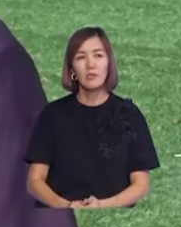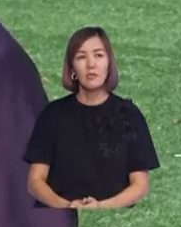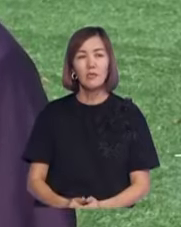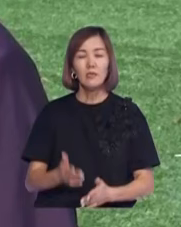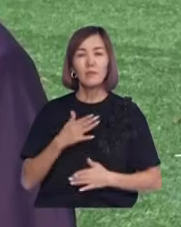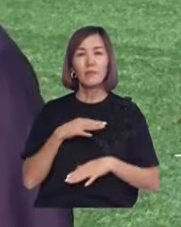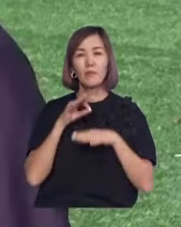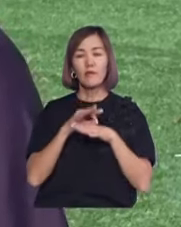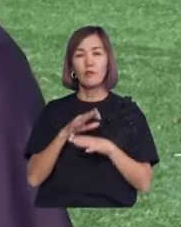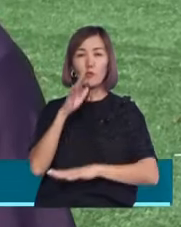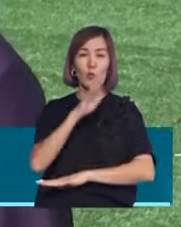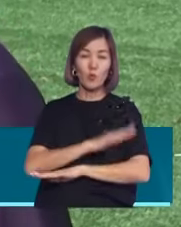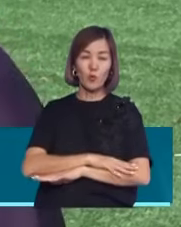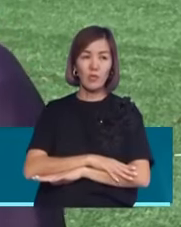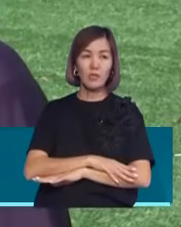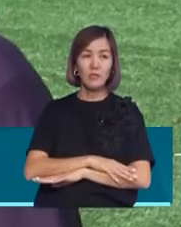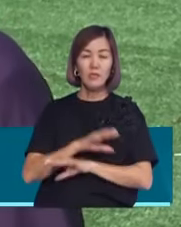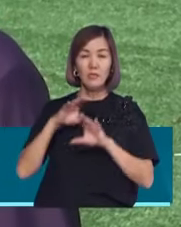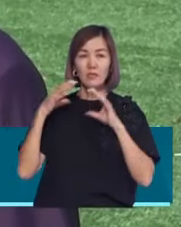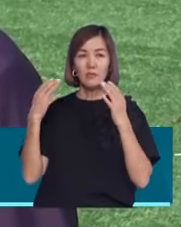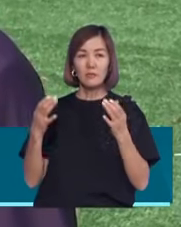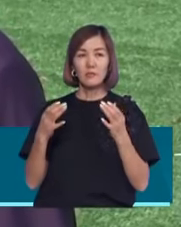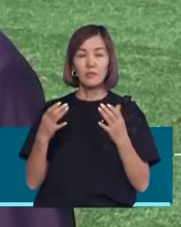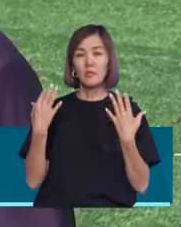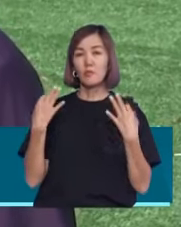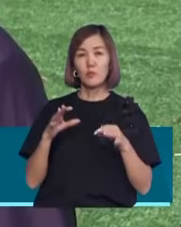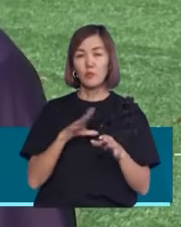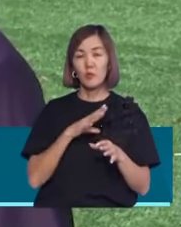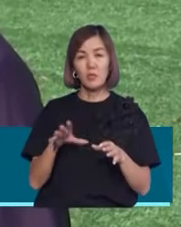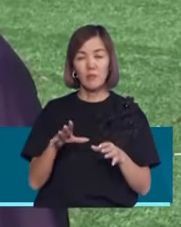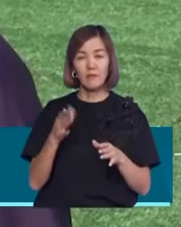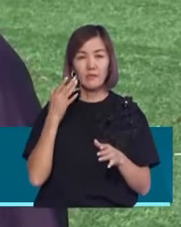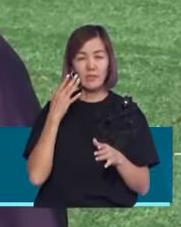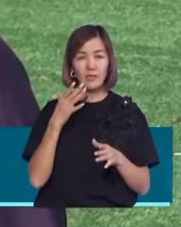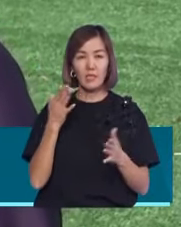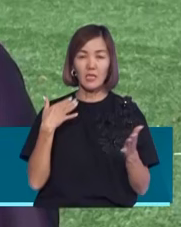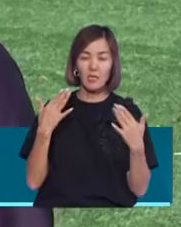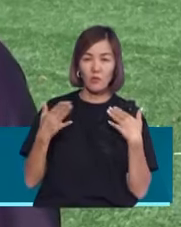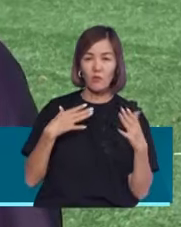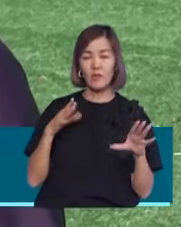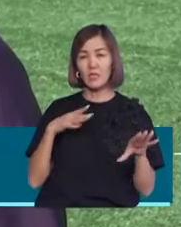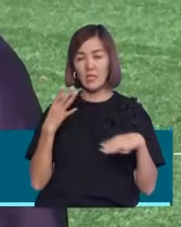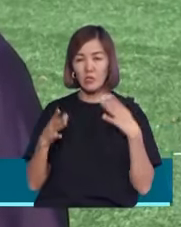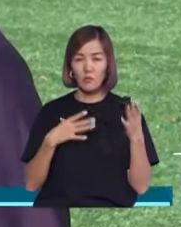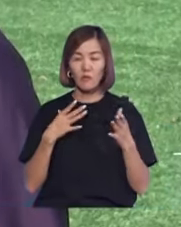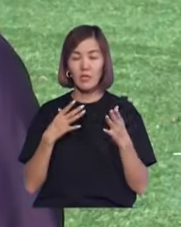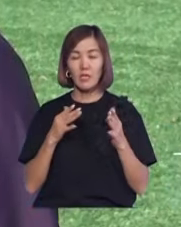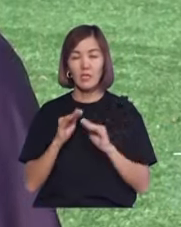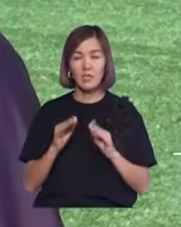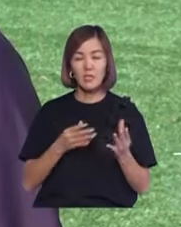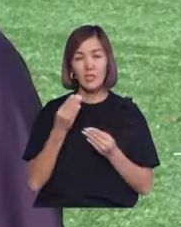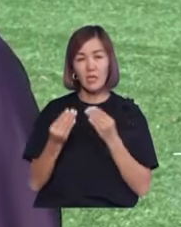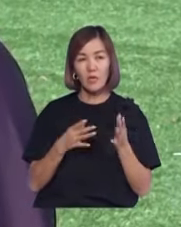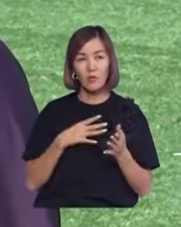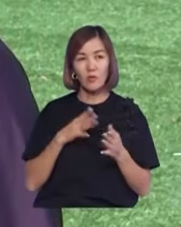проводим уроки тоже. Соответственно, стадион у нас никогда не пустит. Мы здесь проводим тренировки. Ребята здесь занимаются.